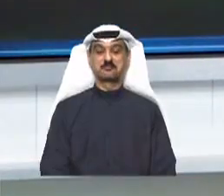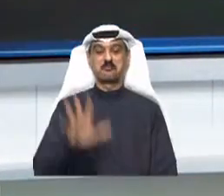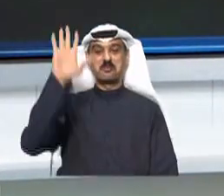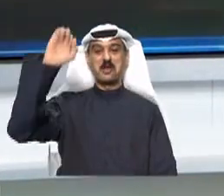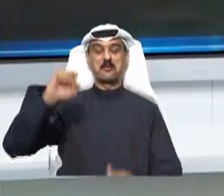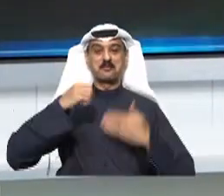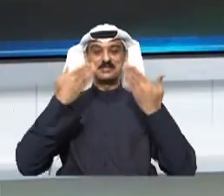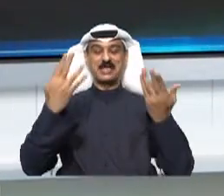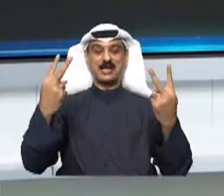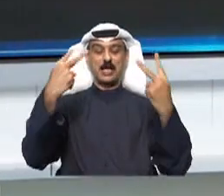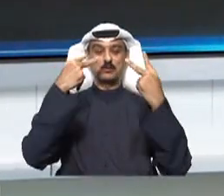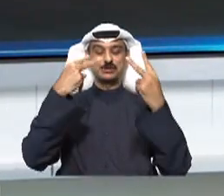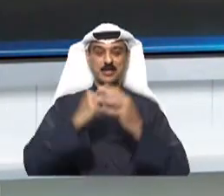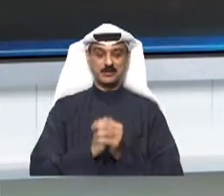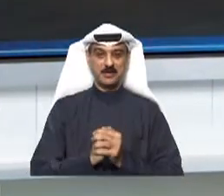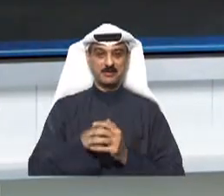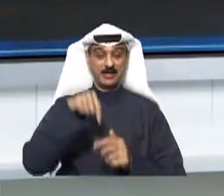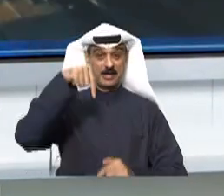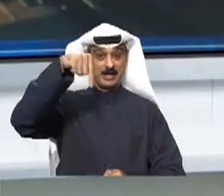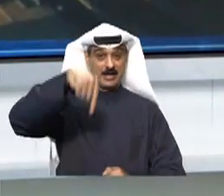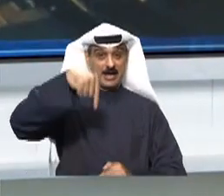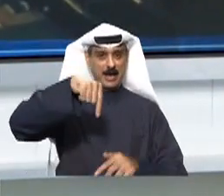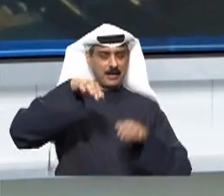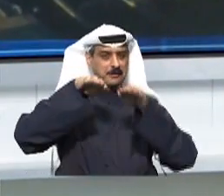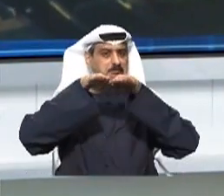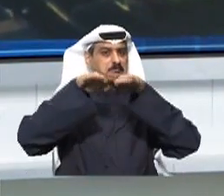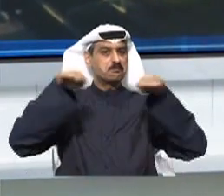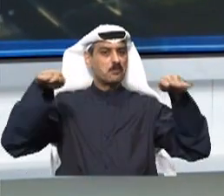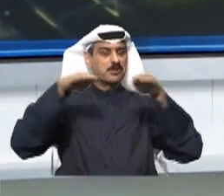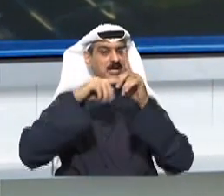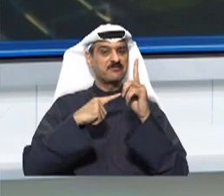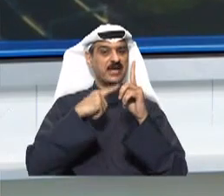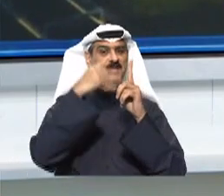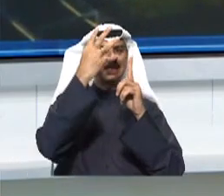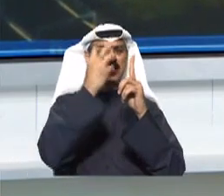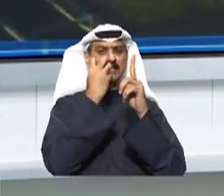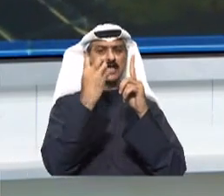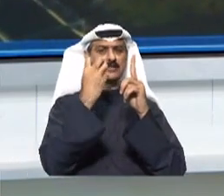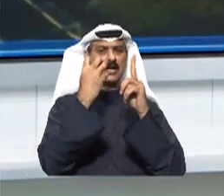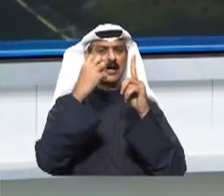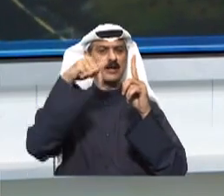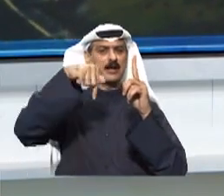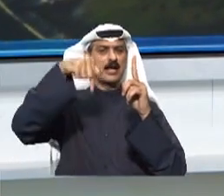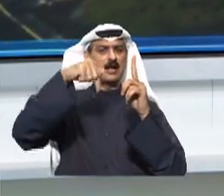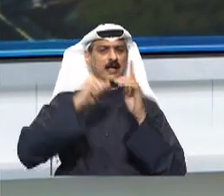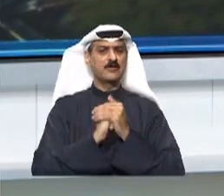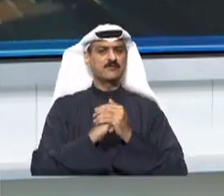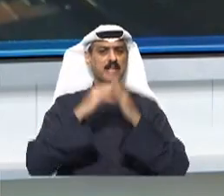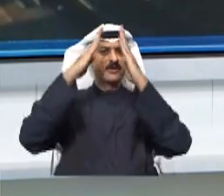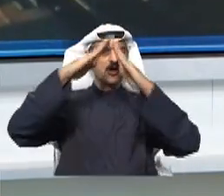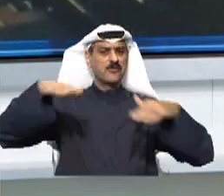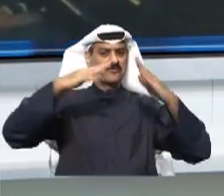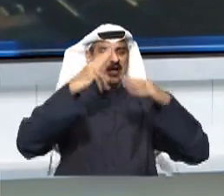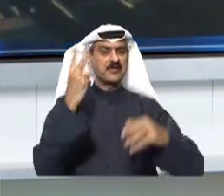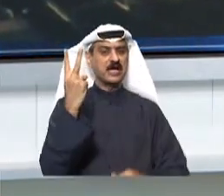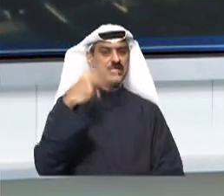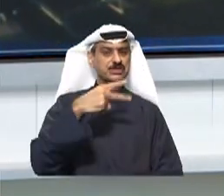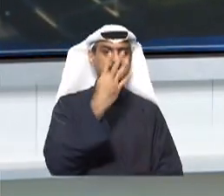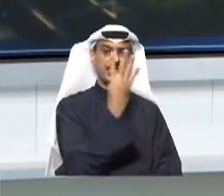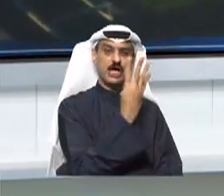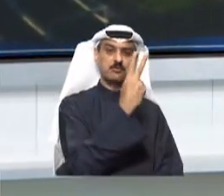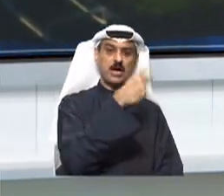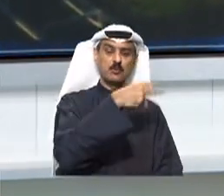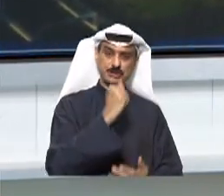مسي عليكم بالخير أعزائي المشاهدين. الأجواء الحالية أجواء معتدلة، وتصل درجات الحرارة حاليا في معظم المناطق البرية ما بين 20 إلى 24